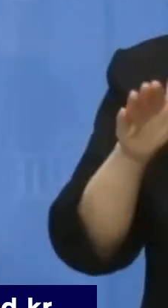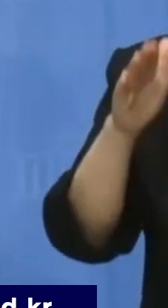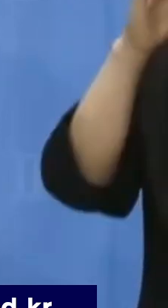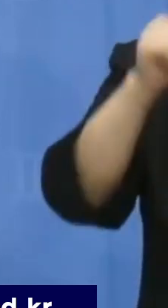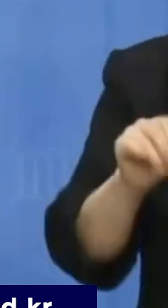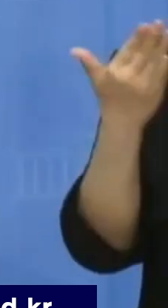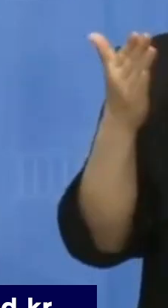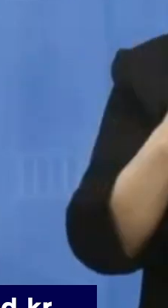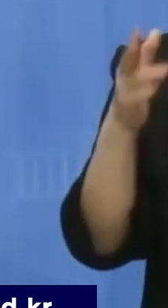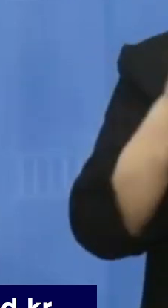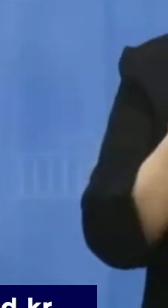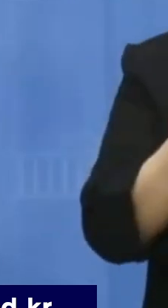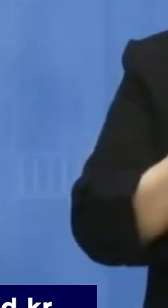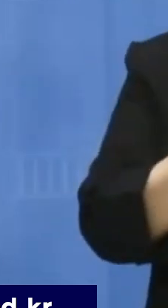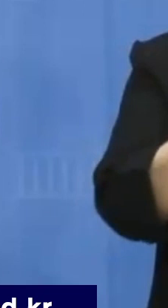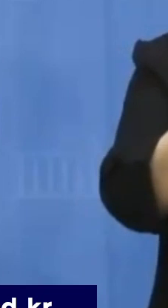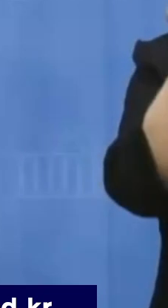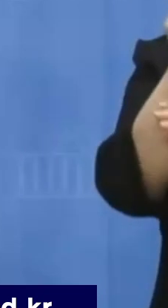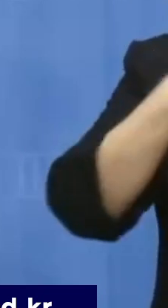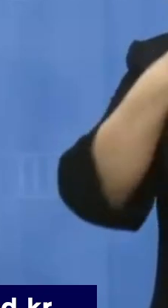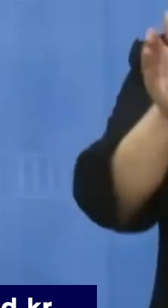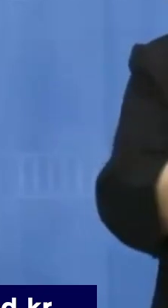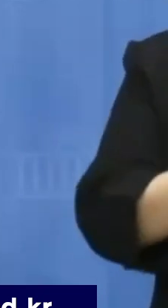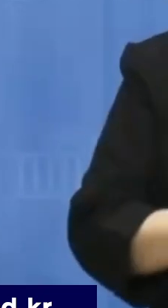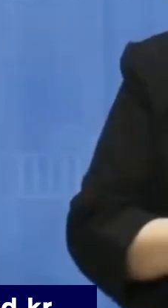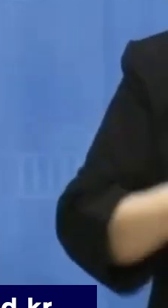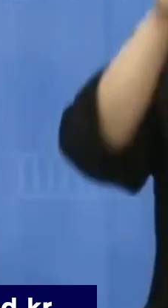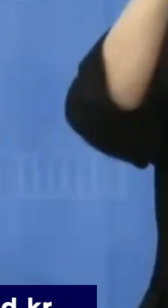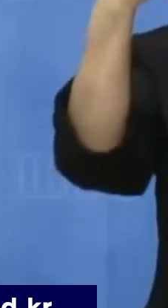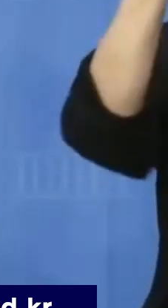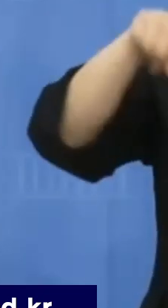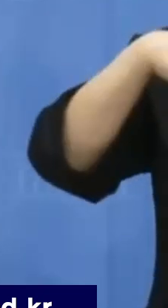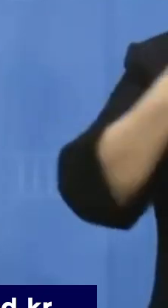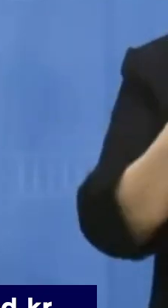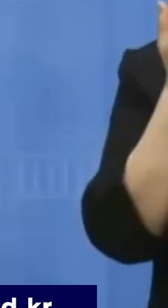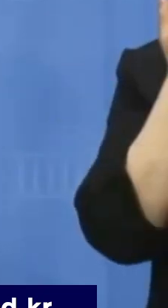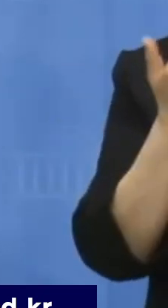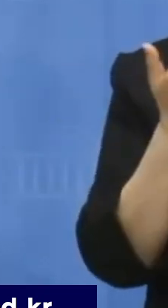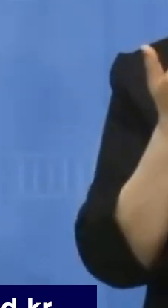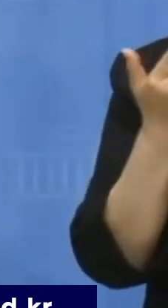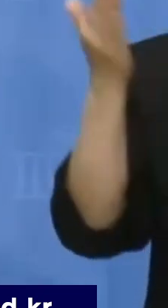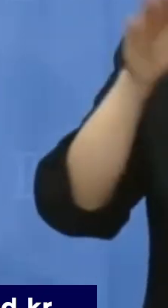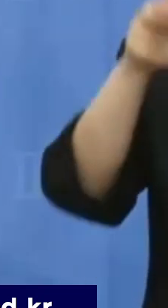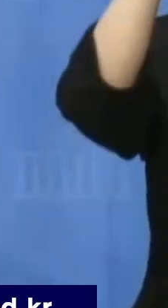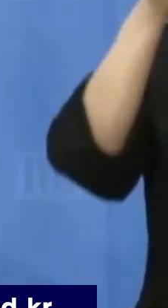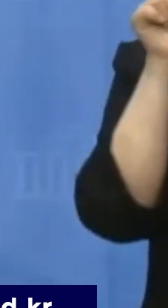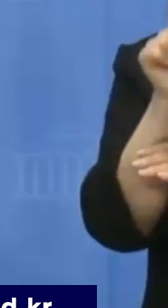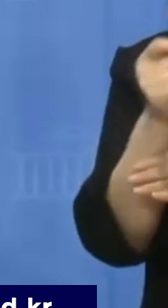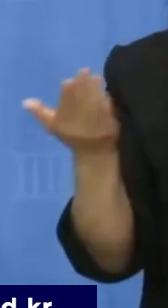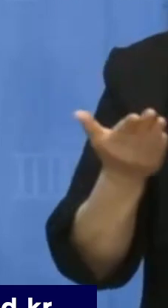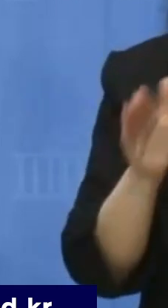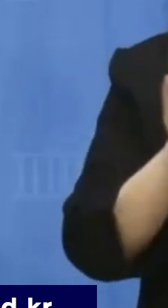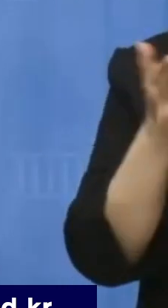지금 법률에 따라 행정안전부 장관이 경찰을 지휘 감독할 수는 있지만 경찰의 업무를 보좌할